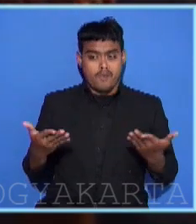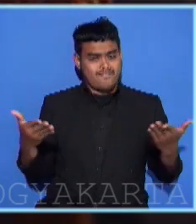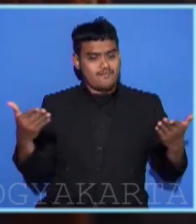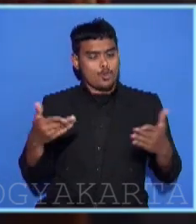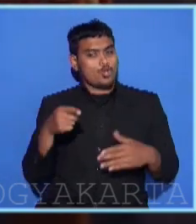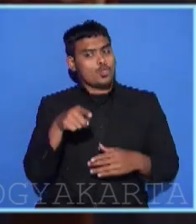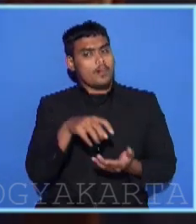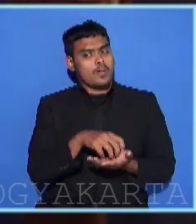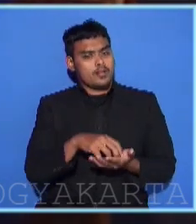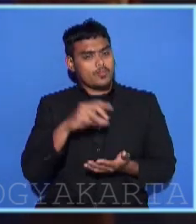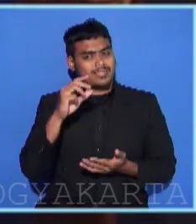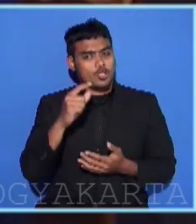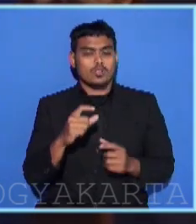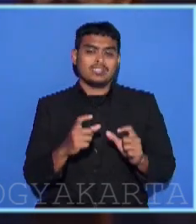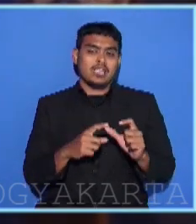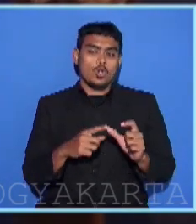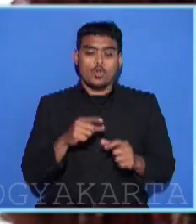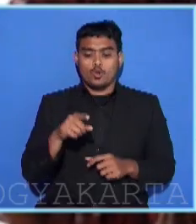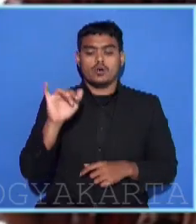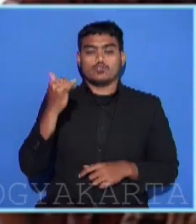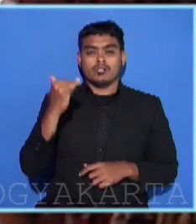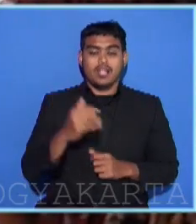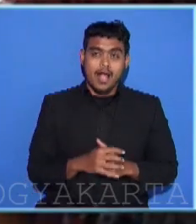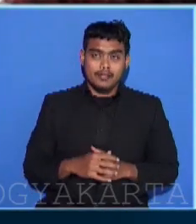Sarjito Yogyakarta.